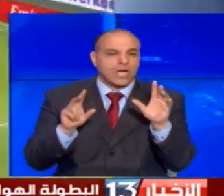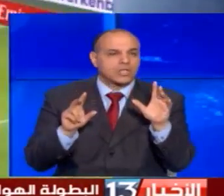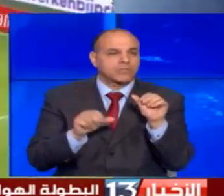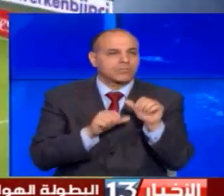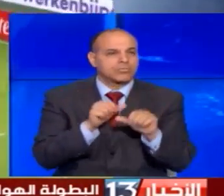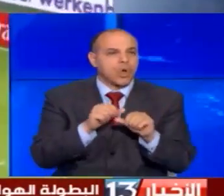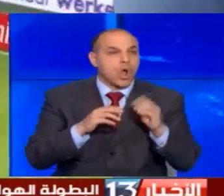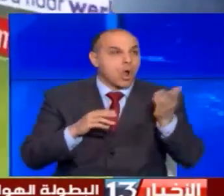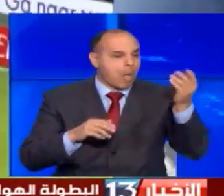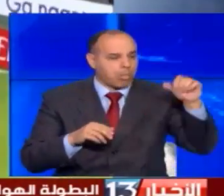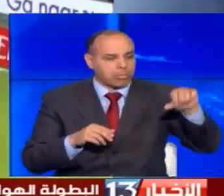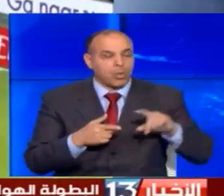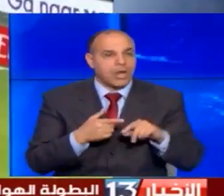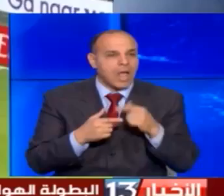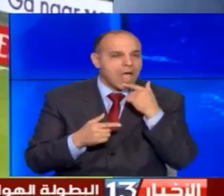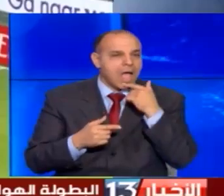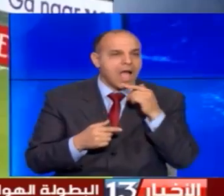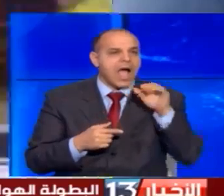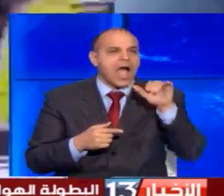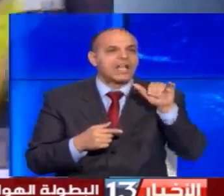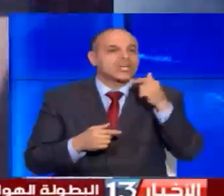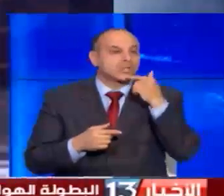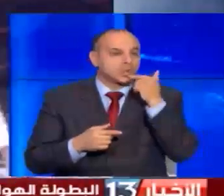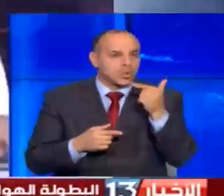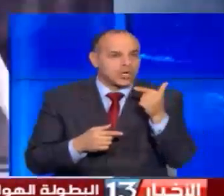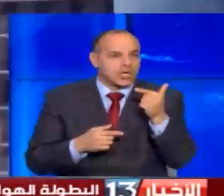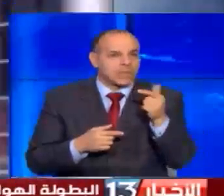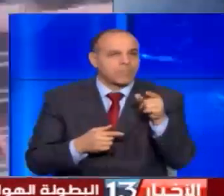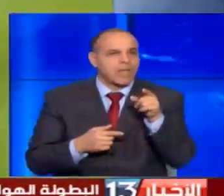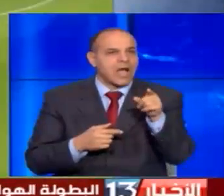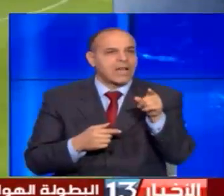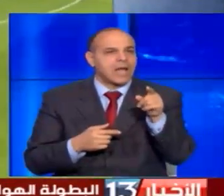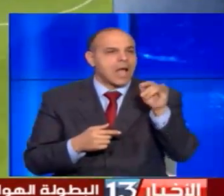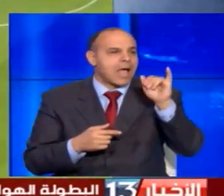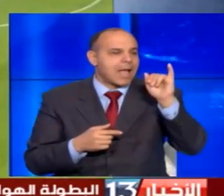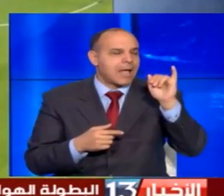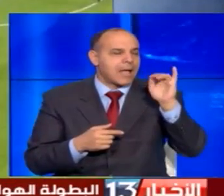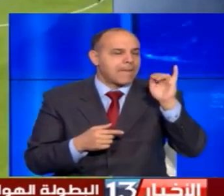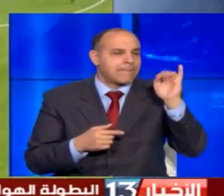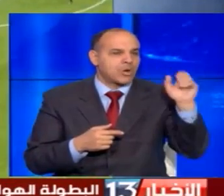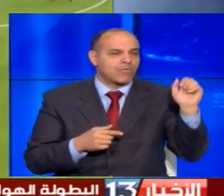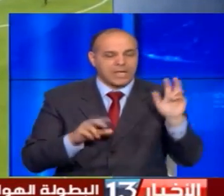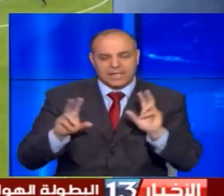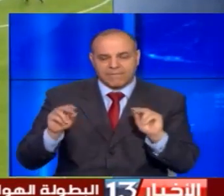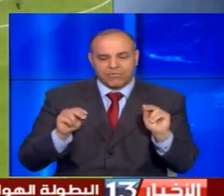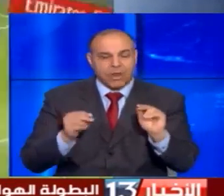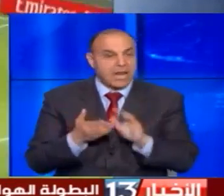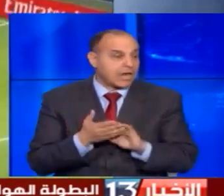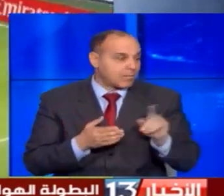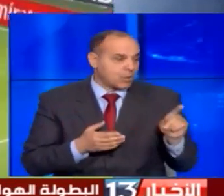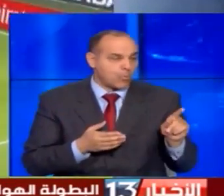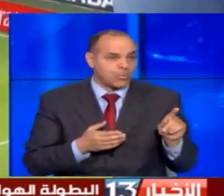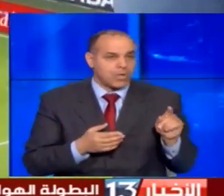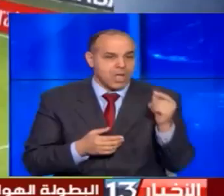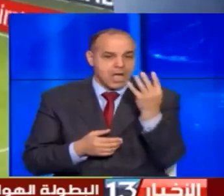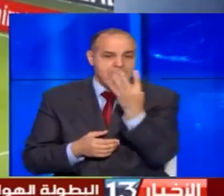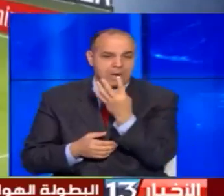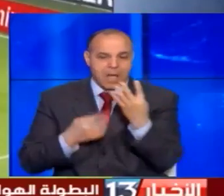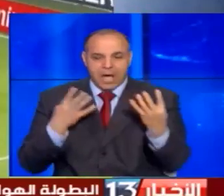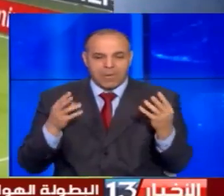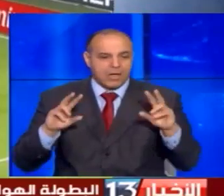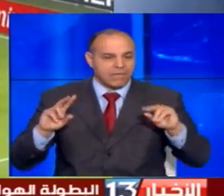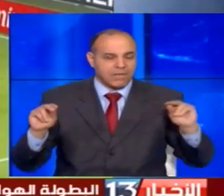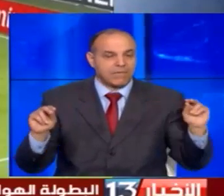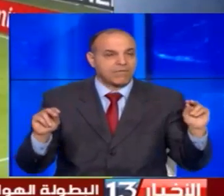سقوط الكبار، حيث نسج أياكس أمستردام على منوال أينهوفن مكتفيا بالتعادل ولكن على أرضه بأربعة أهداف لأربعة